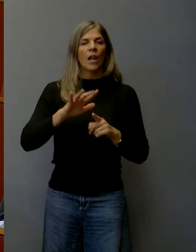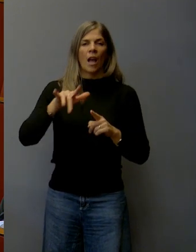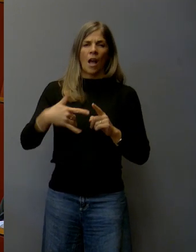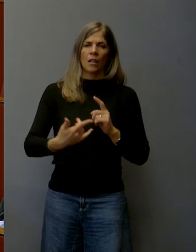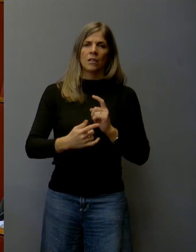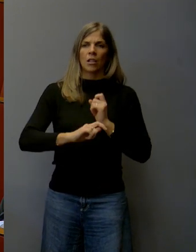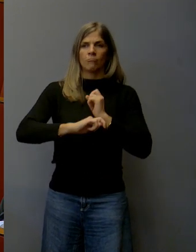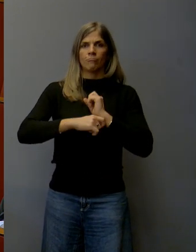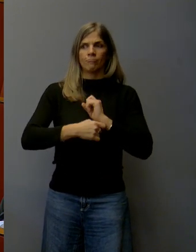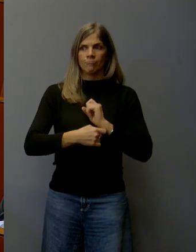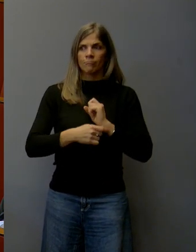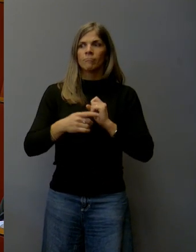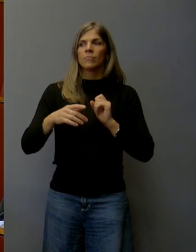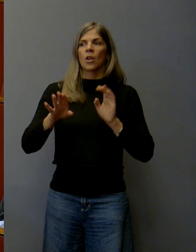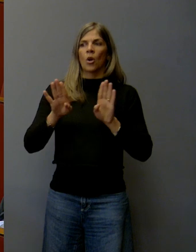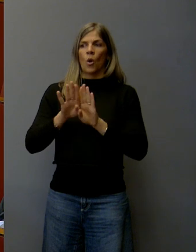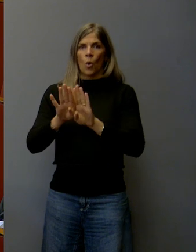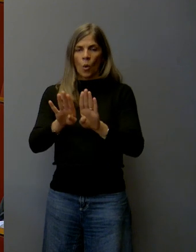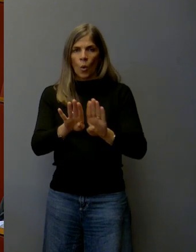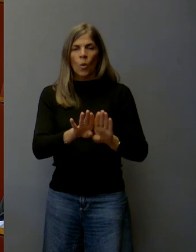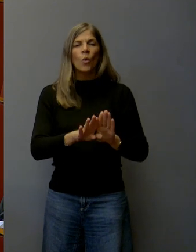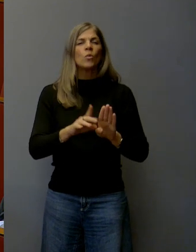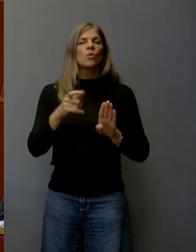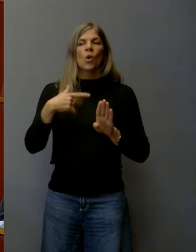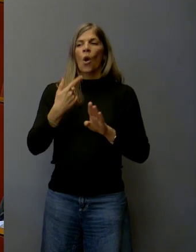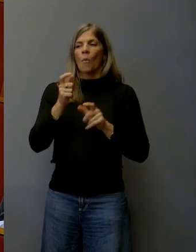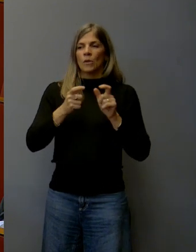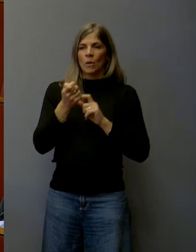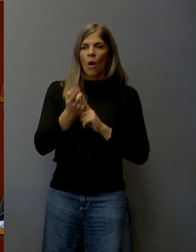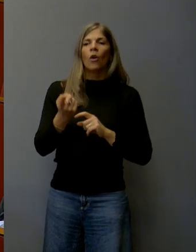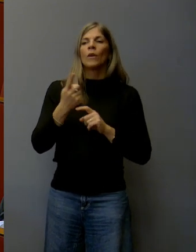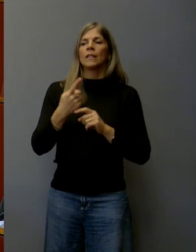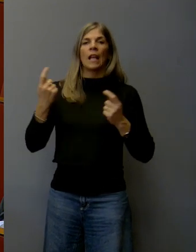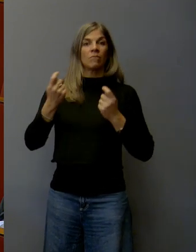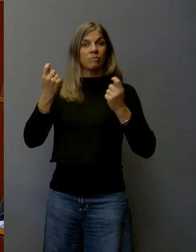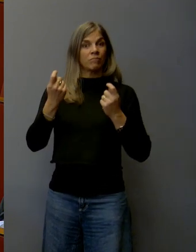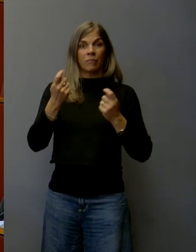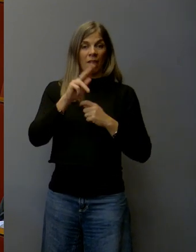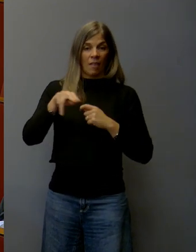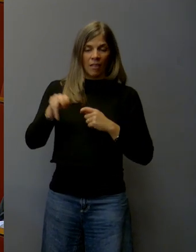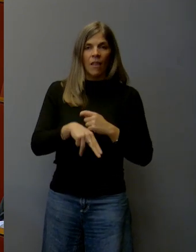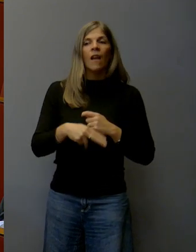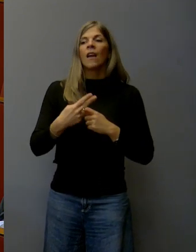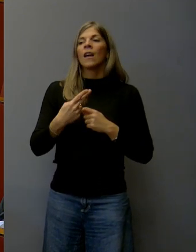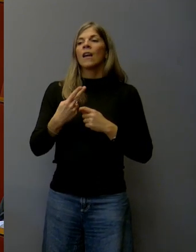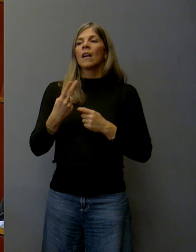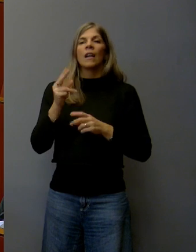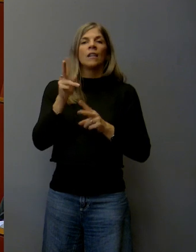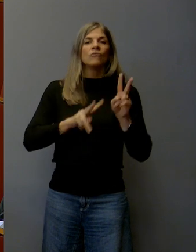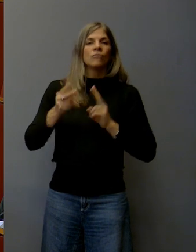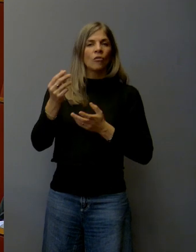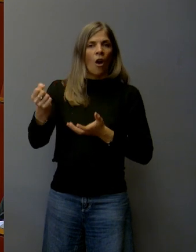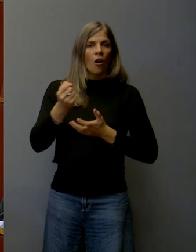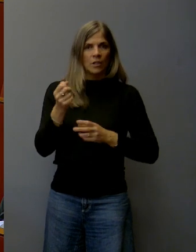per cui non hanno potuto fare eventi non hanno potuto fare raccolta fondi non hanno potuto fare tesserati e non sono riusciti